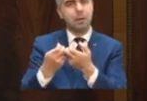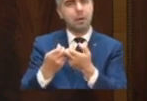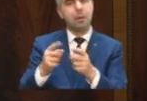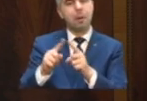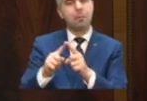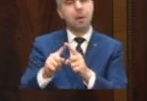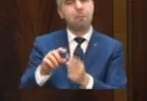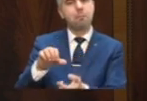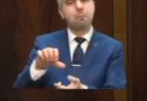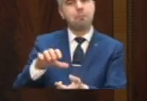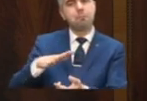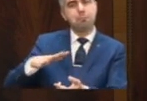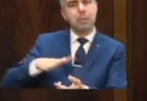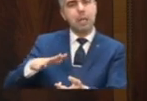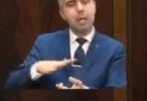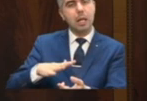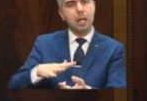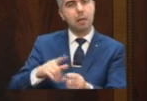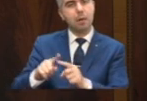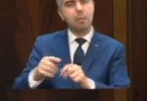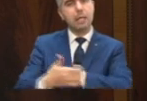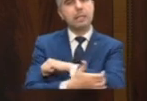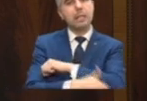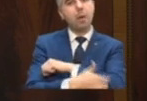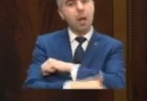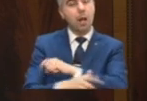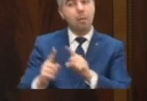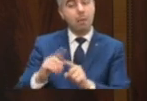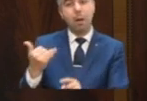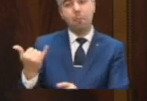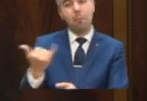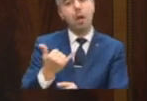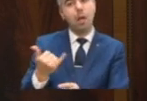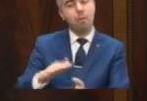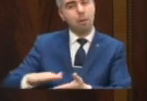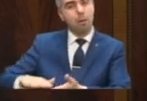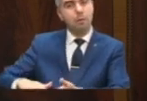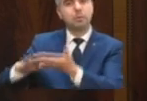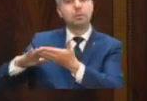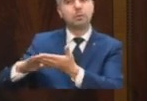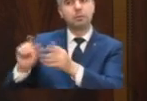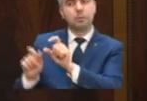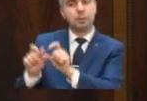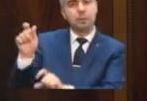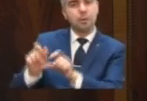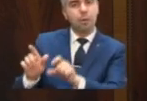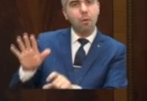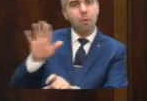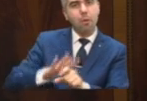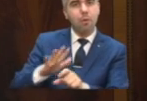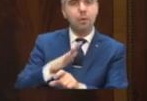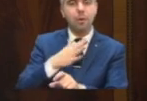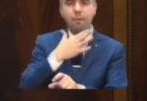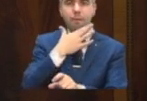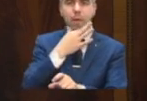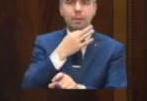مثلا، التي ندعوكم إلى استثمار جيد لمؤهلاتها وإمكانياتها البشرية والاقتصادية، والتسريع بإحداث